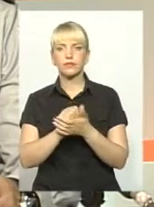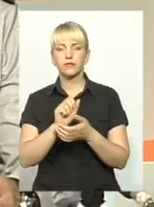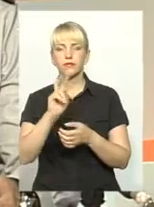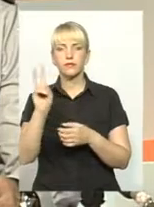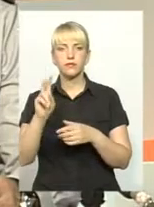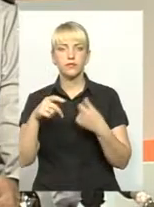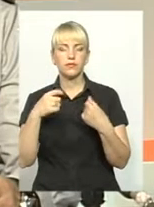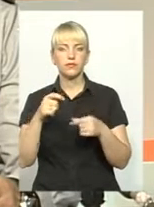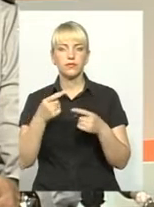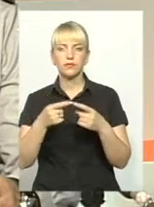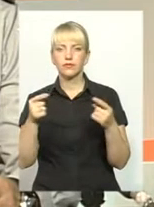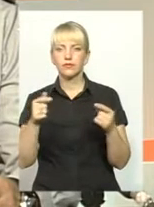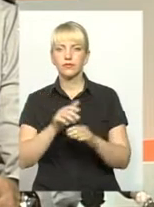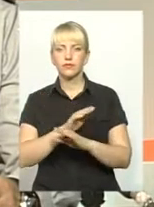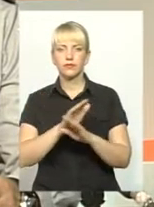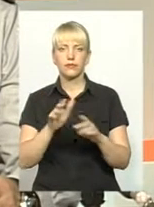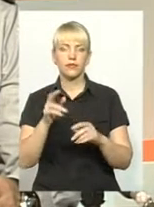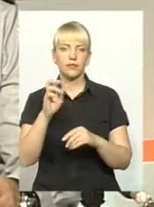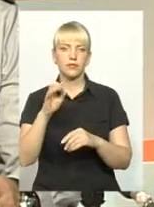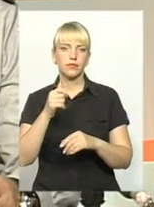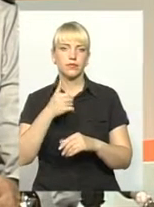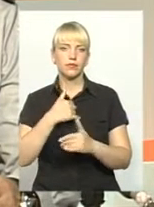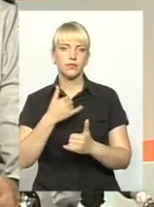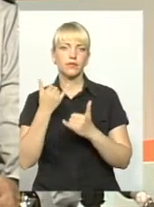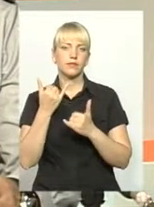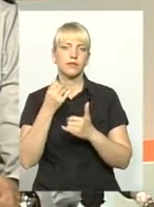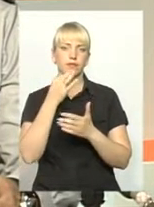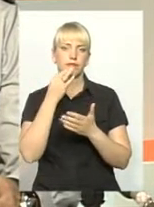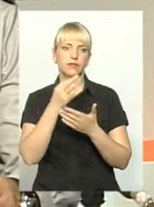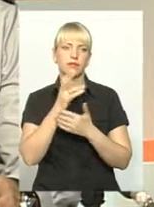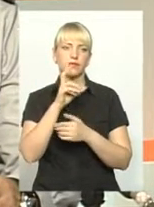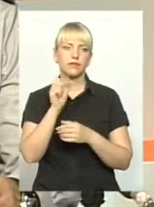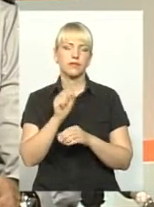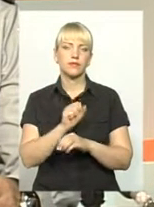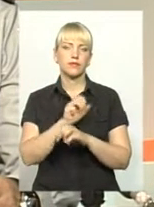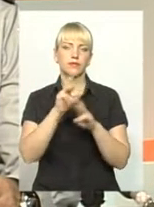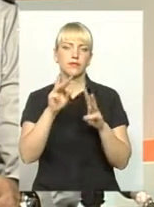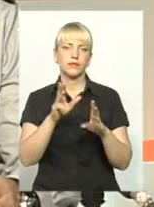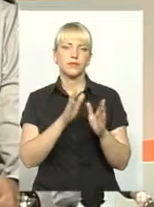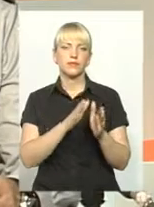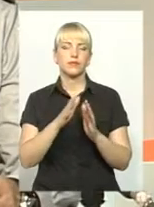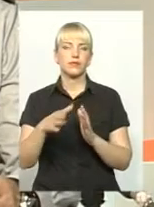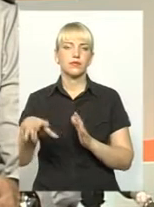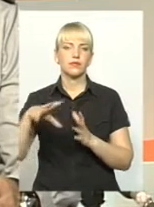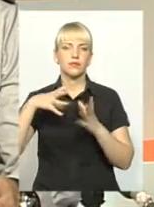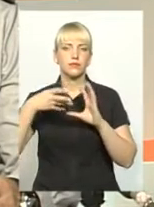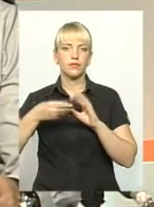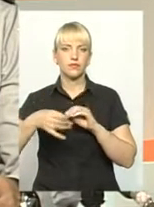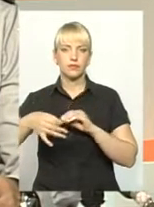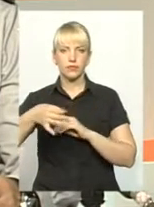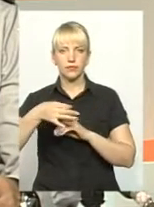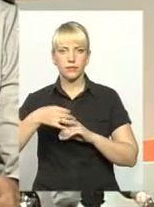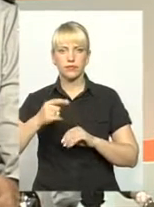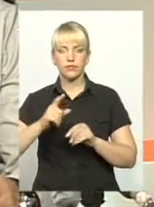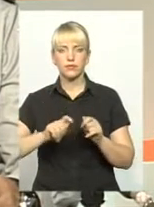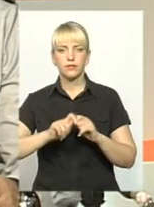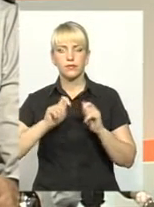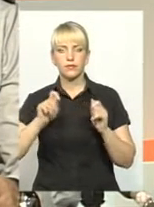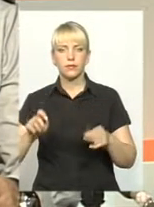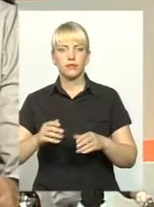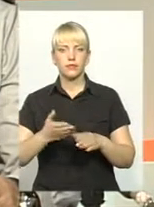рахую, це не є доцільним, тому що я сьогодні відповідаю за забезпечення правопорядку в області в цілому і за розкриття тяжких та особливо